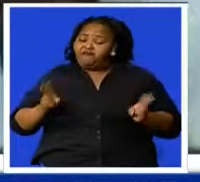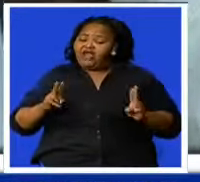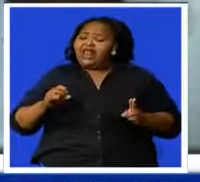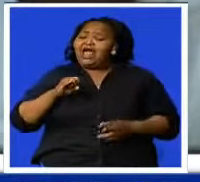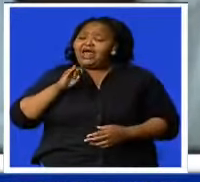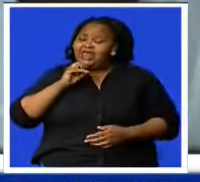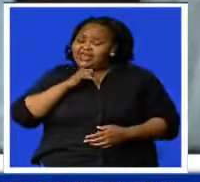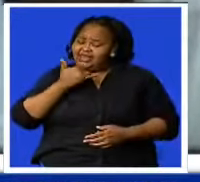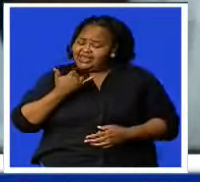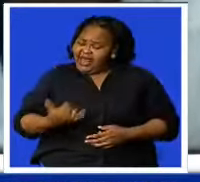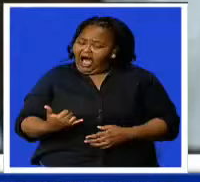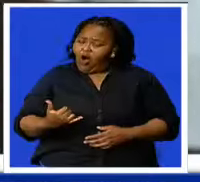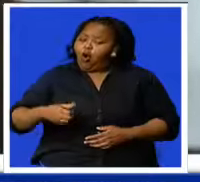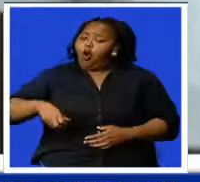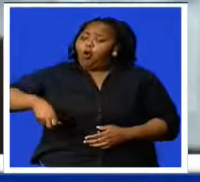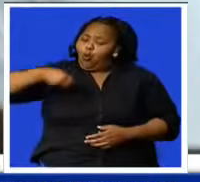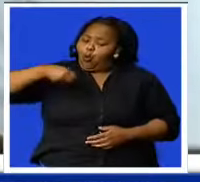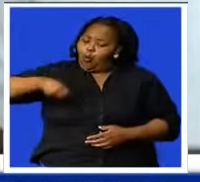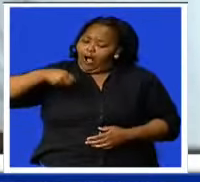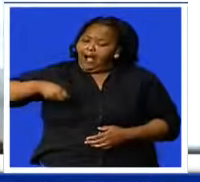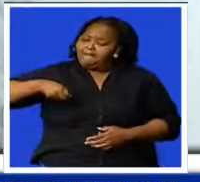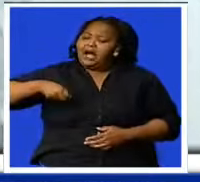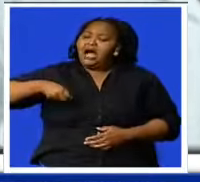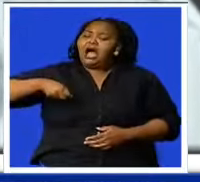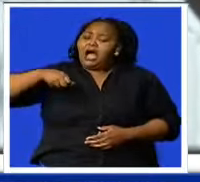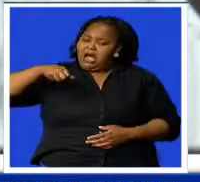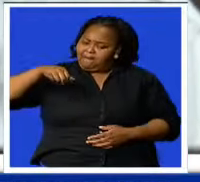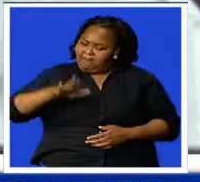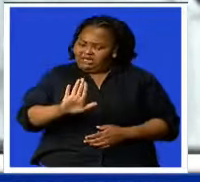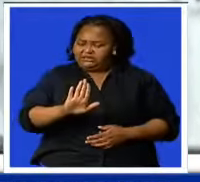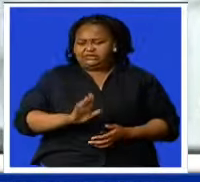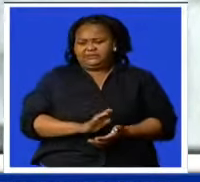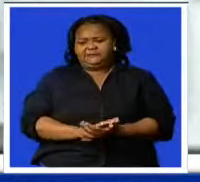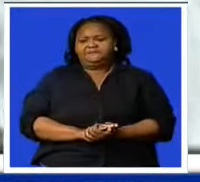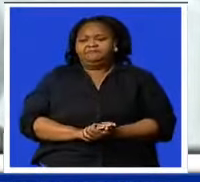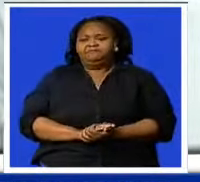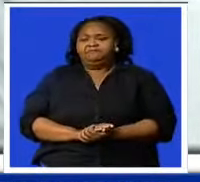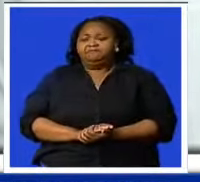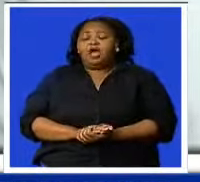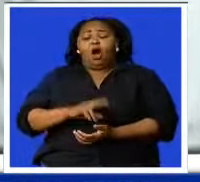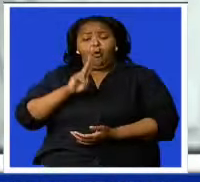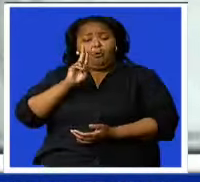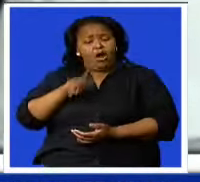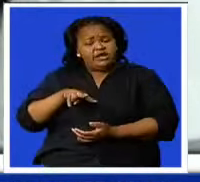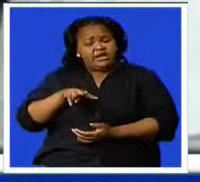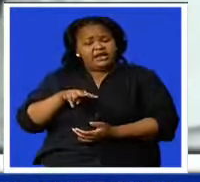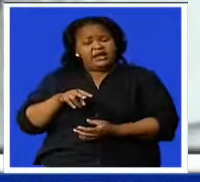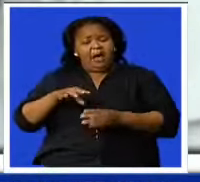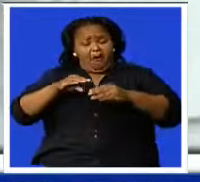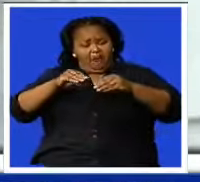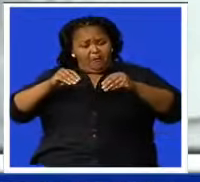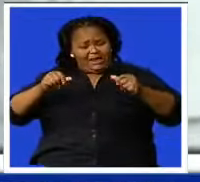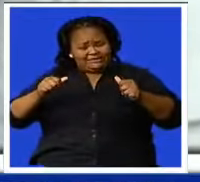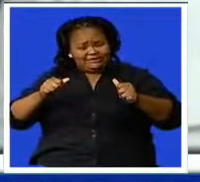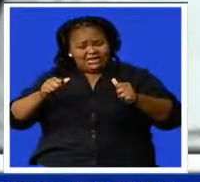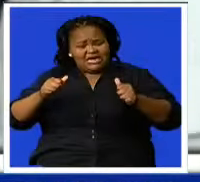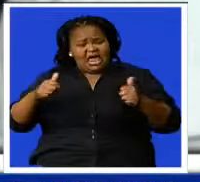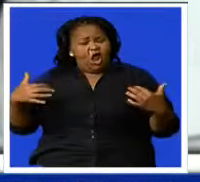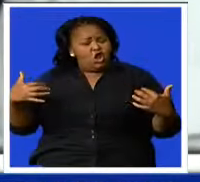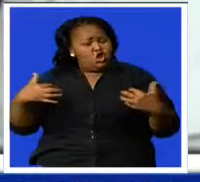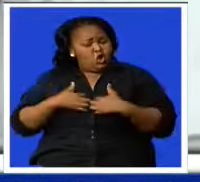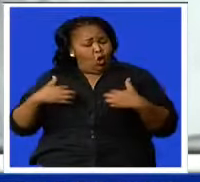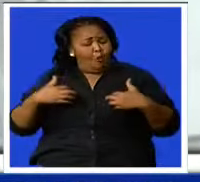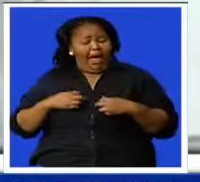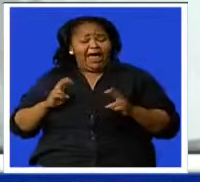kwetikhwama. Sibonile kutsi lamaplastiki wonuya kunene ahlukumeta imvelo. Sithesithi siyabala kula